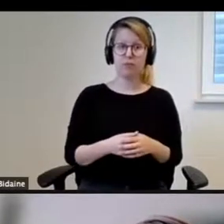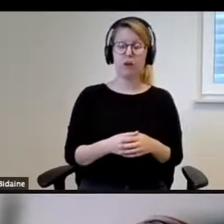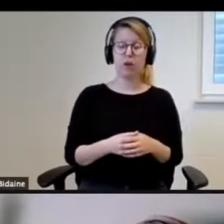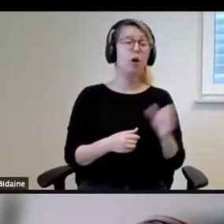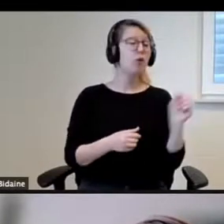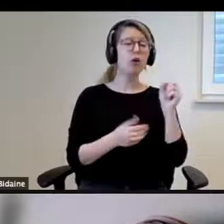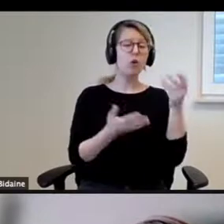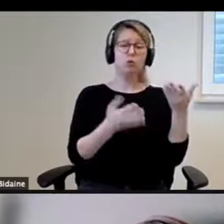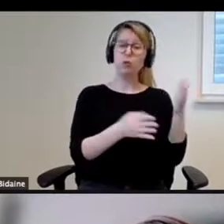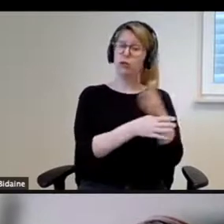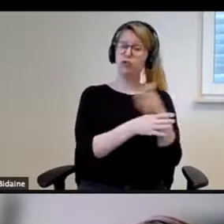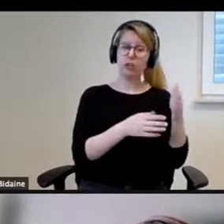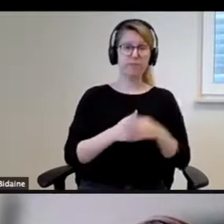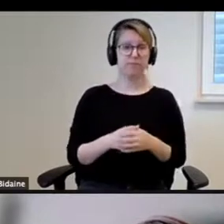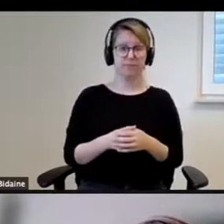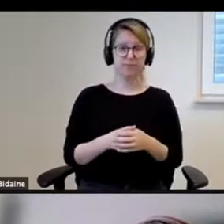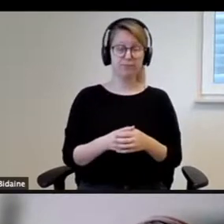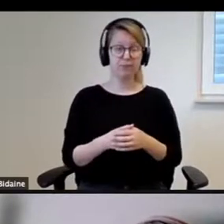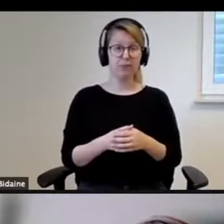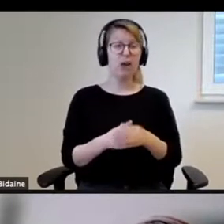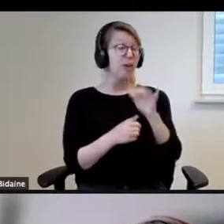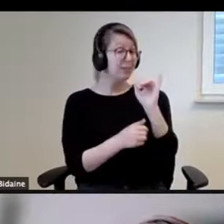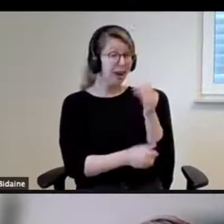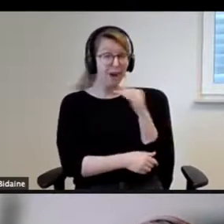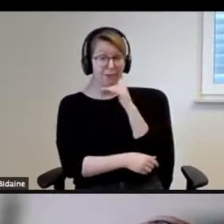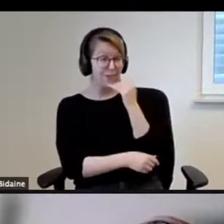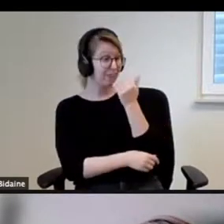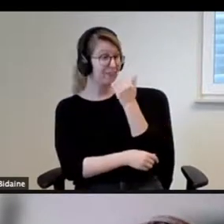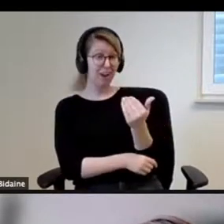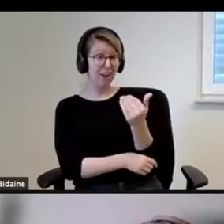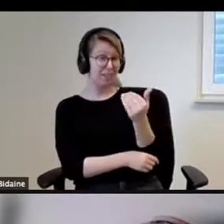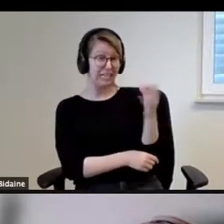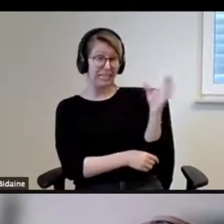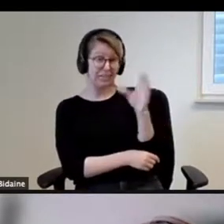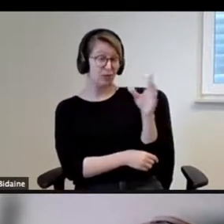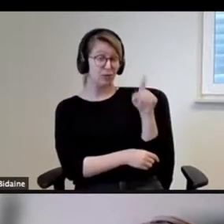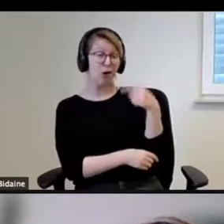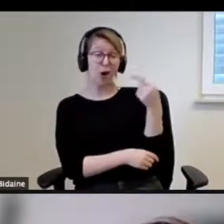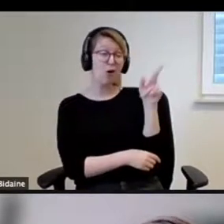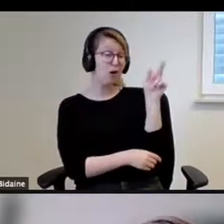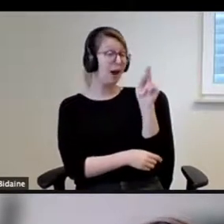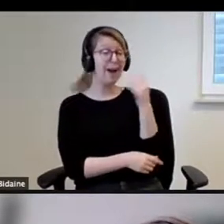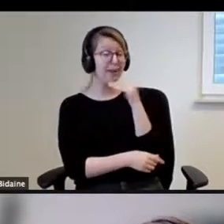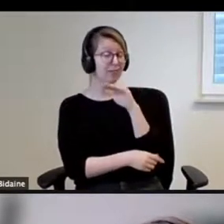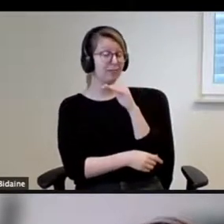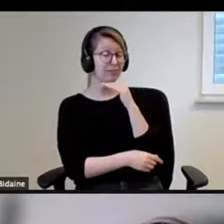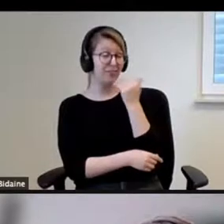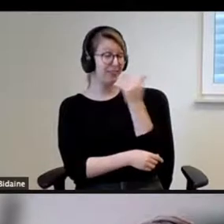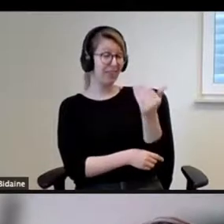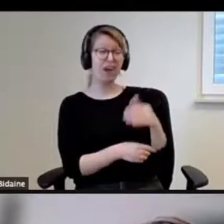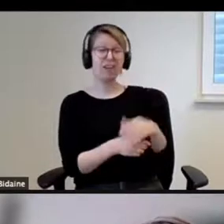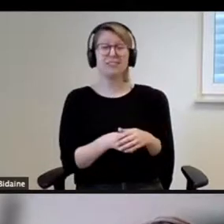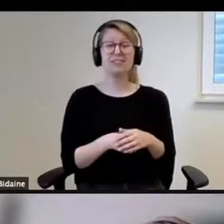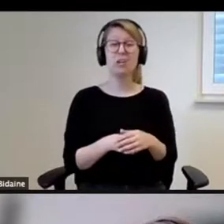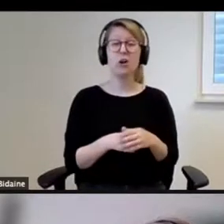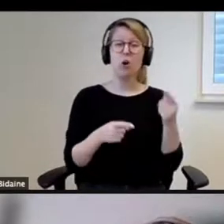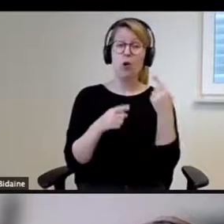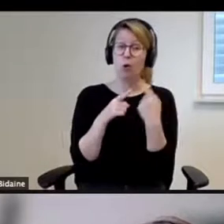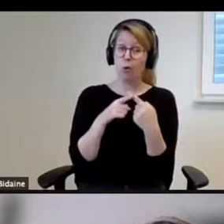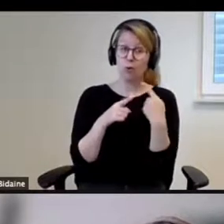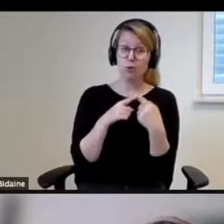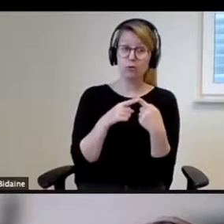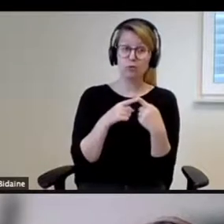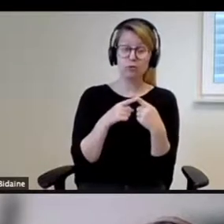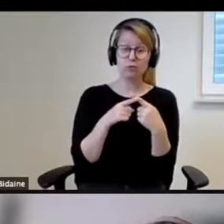Merci beaucoup, Christophe. Merci aussi à Karine et au Midi des consommateurs pour toujours organiser ces formidables rencontres